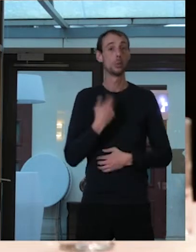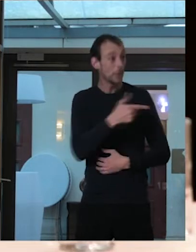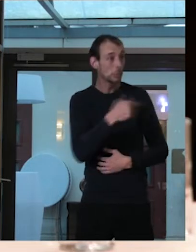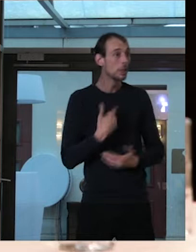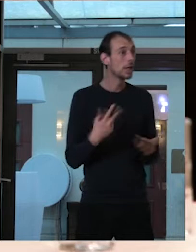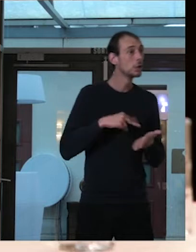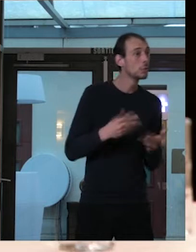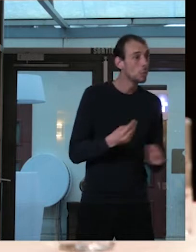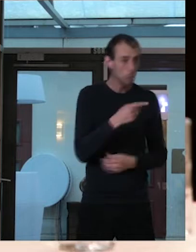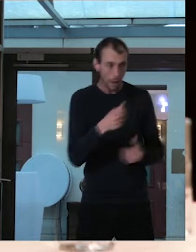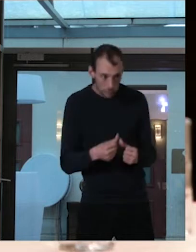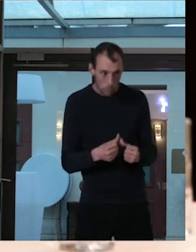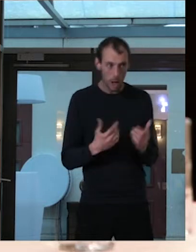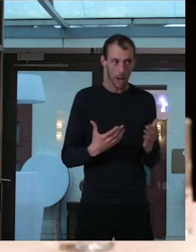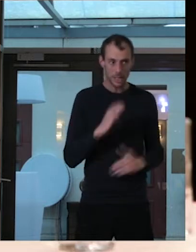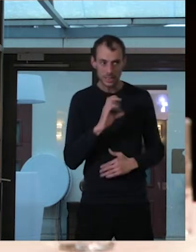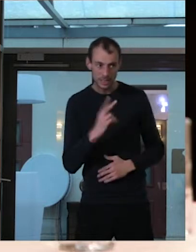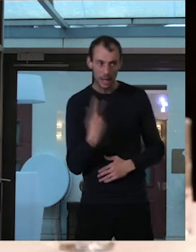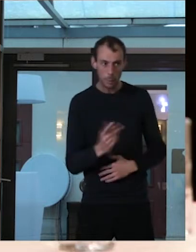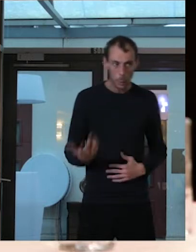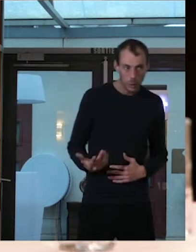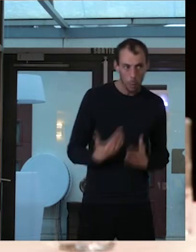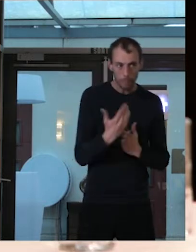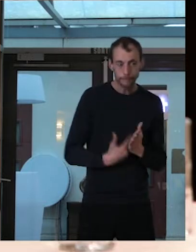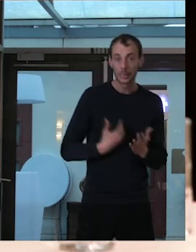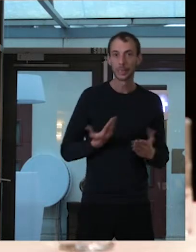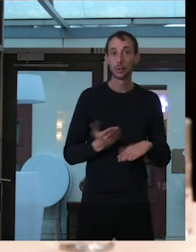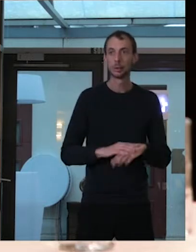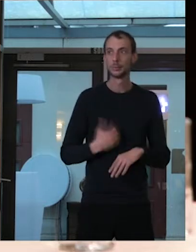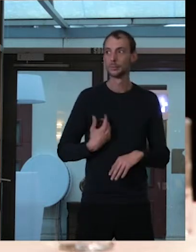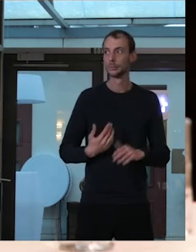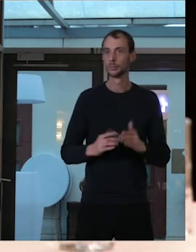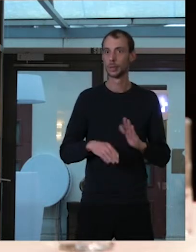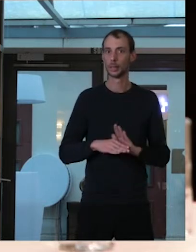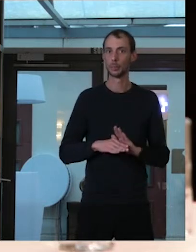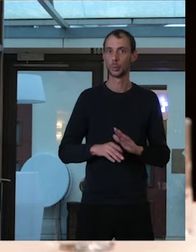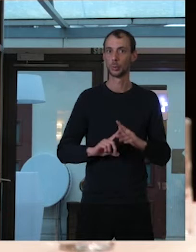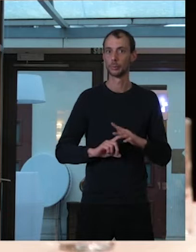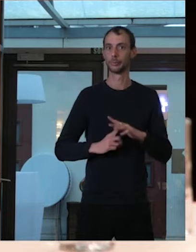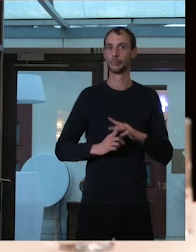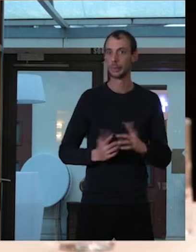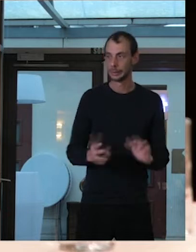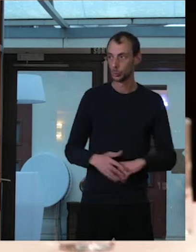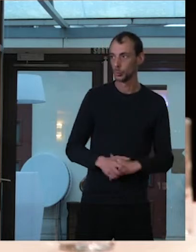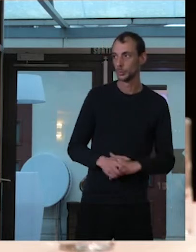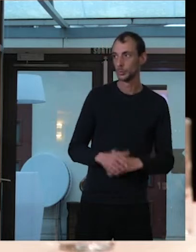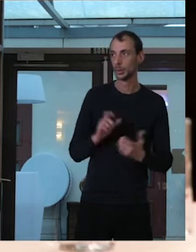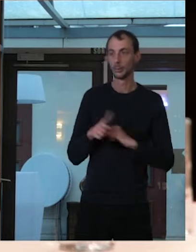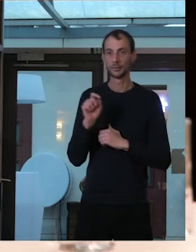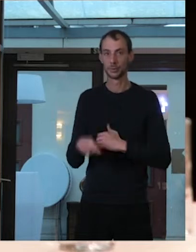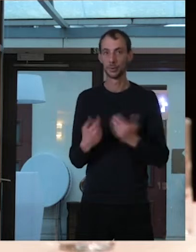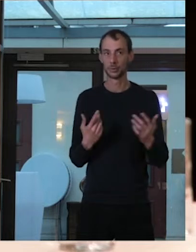T'as fait quoi ?» etc. Sauf que je commence tout juste et de devoir se justifier. Et dans mon parcours, on